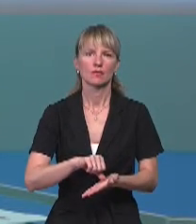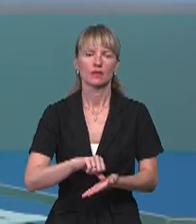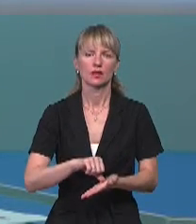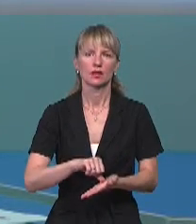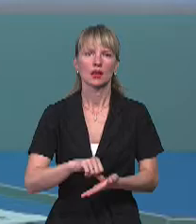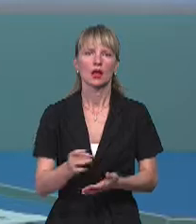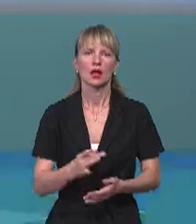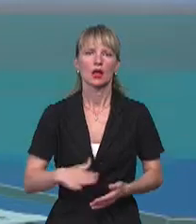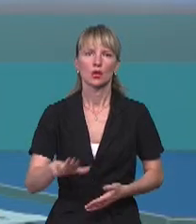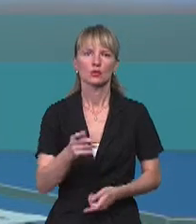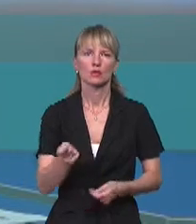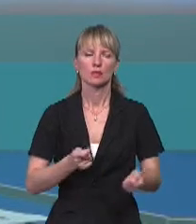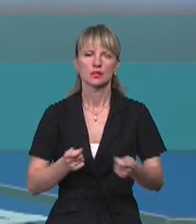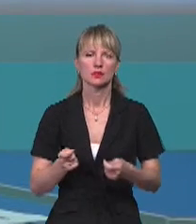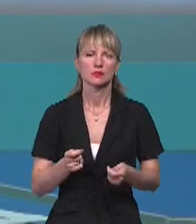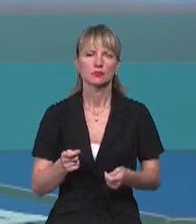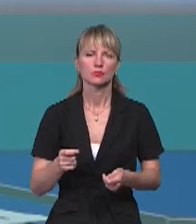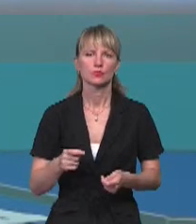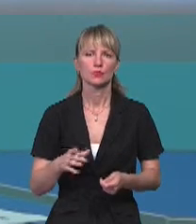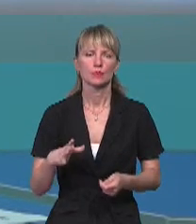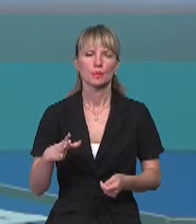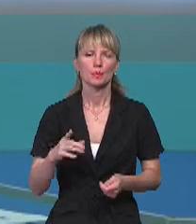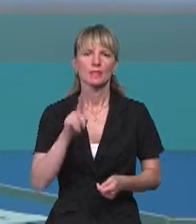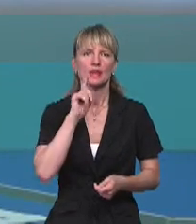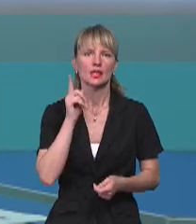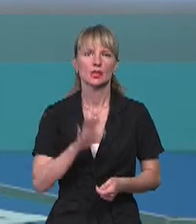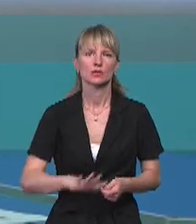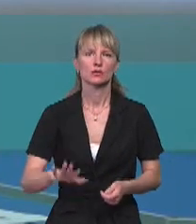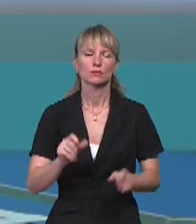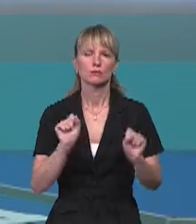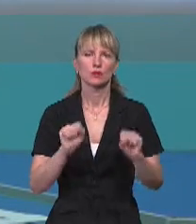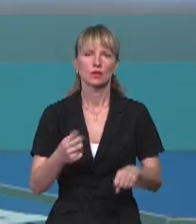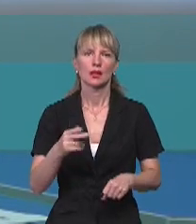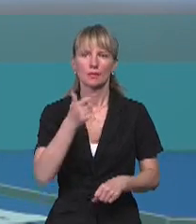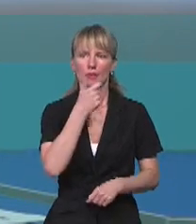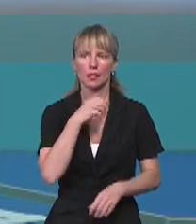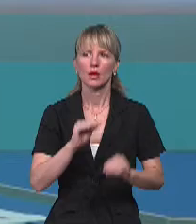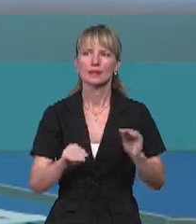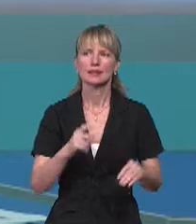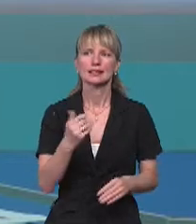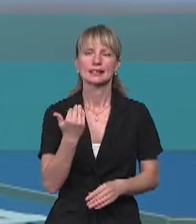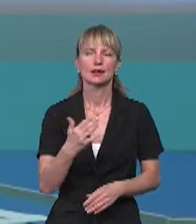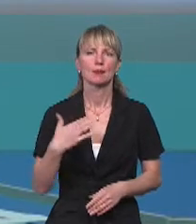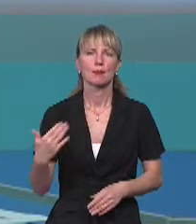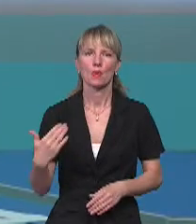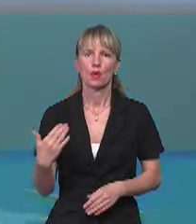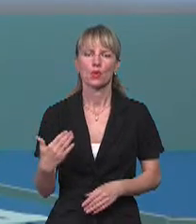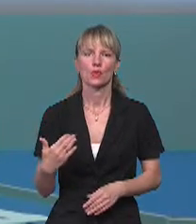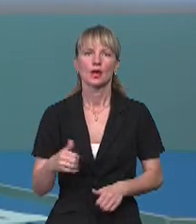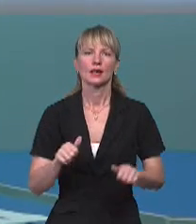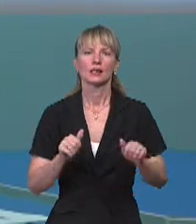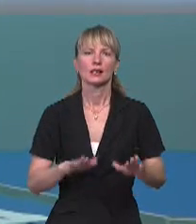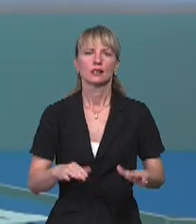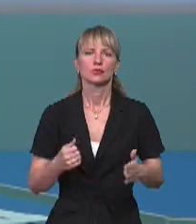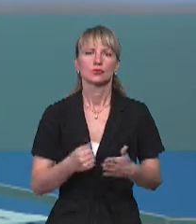районної адміністрації, так як це були зелені зони, які можливі для благоустрою з їх боку. Тобто рішення